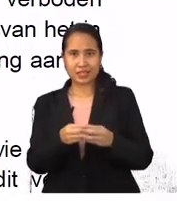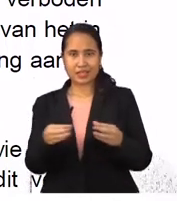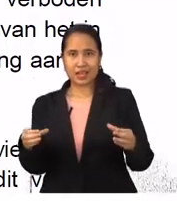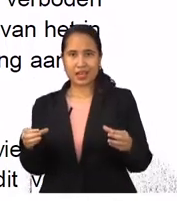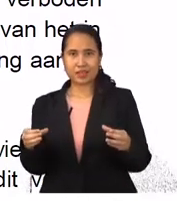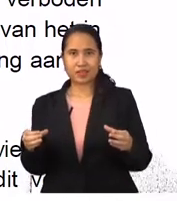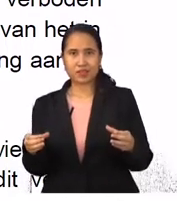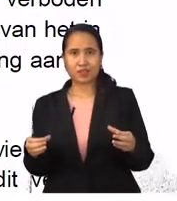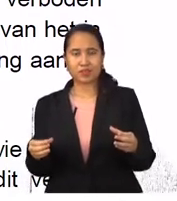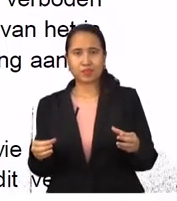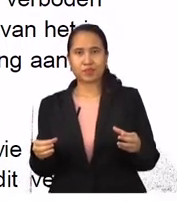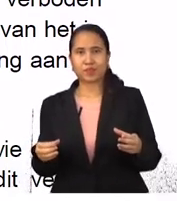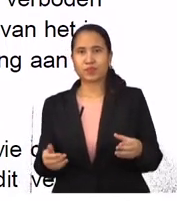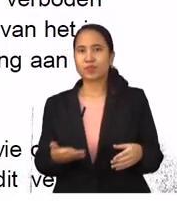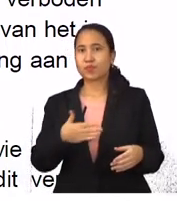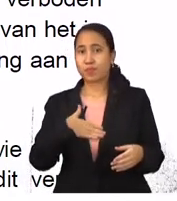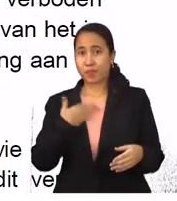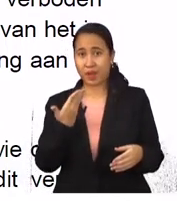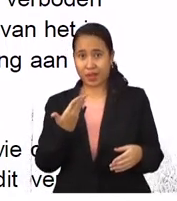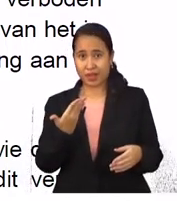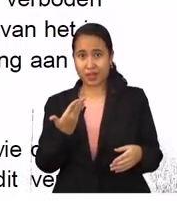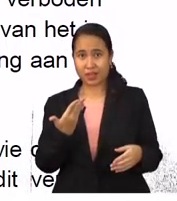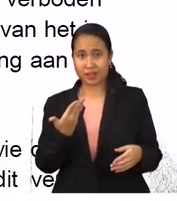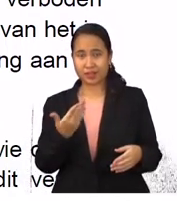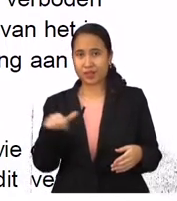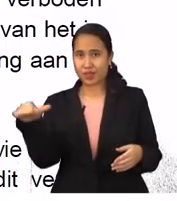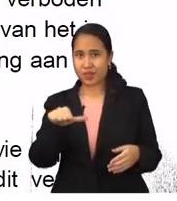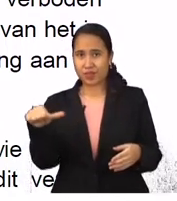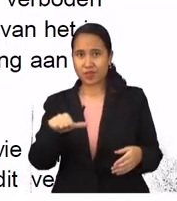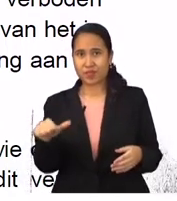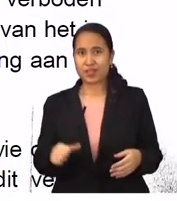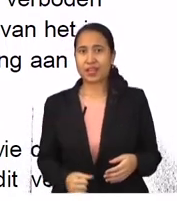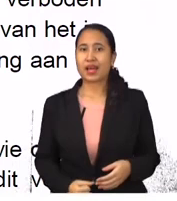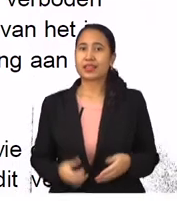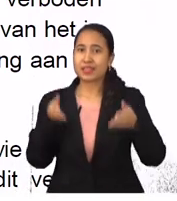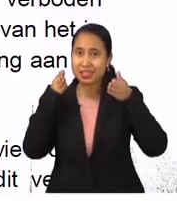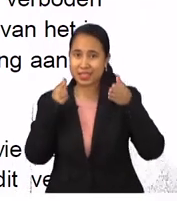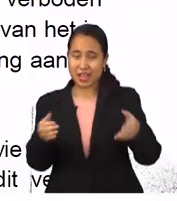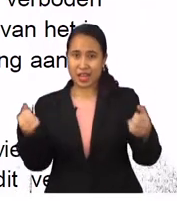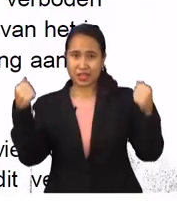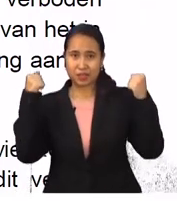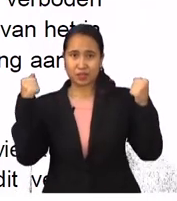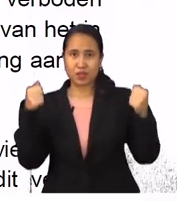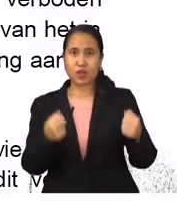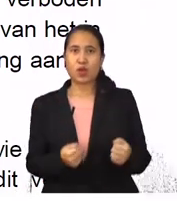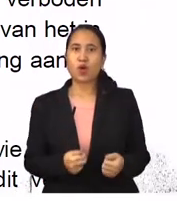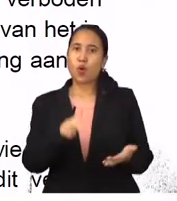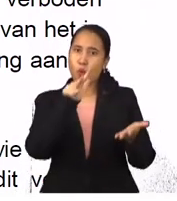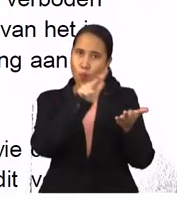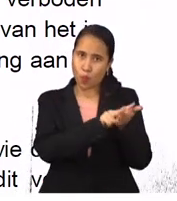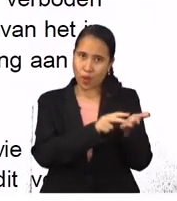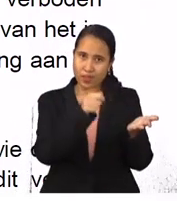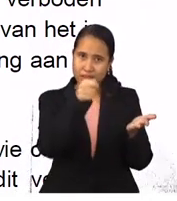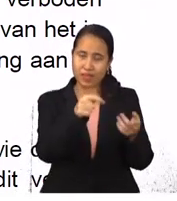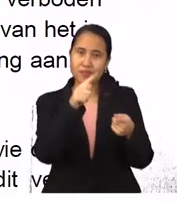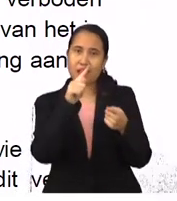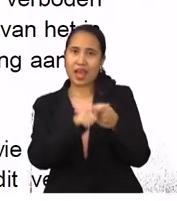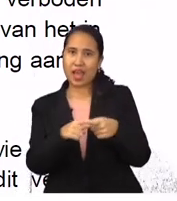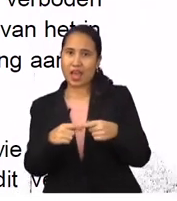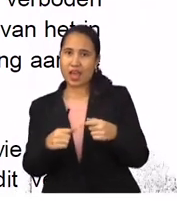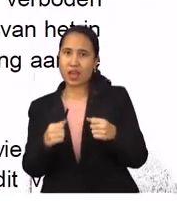zich verhoudt tot de bevoegdheden van de andere staatsmachten, namelijk de wetgevende en de uitvoerende